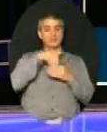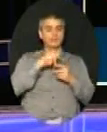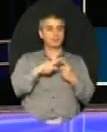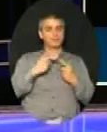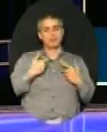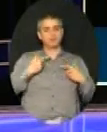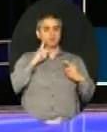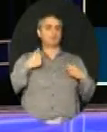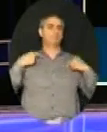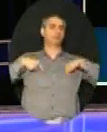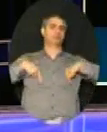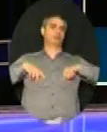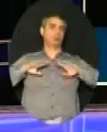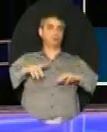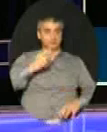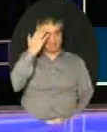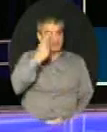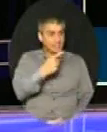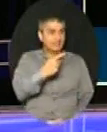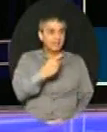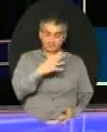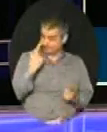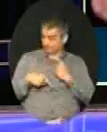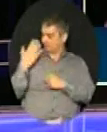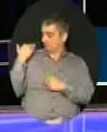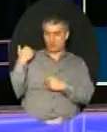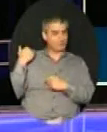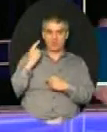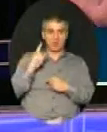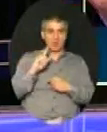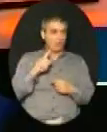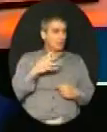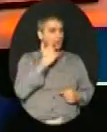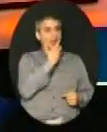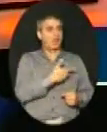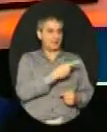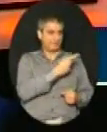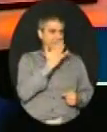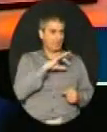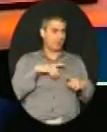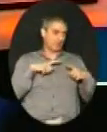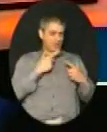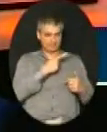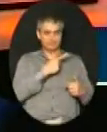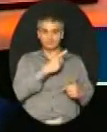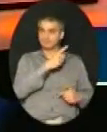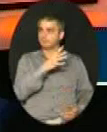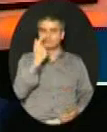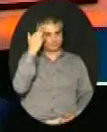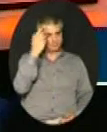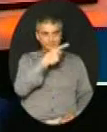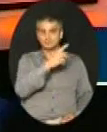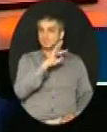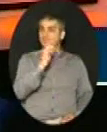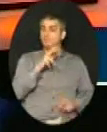תן לי תואר היושב ראש. תאר לך היום. זה היה בסיבוב הקודם. זה היה בסיבוב הקודם, לא. זה היה עכשיו הרב ובדן. תאר לך